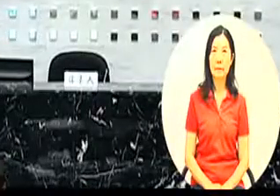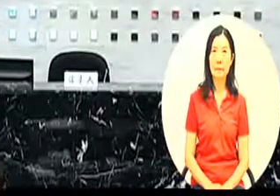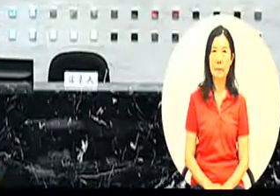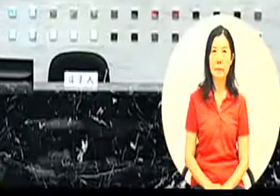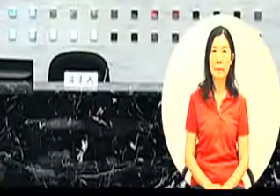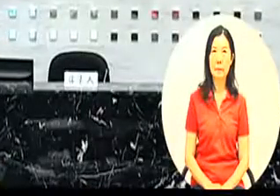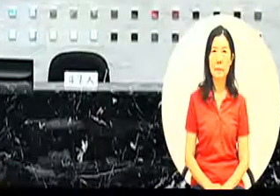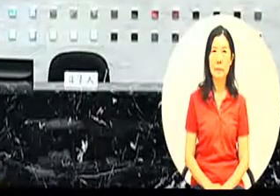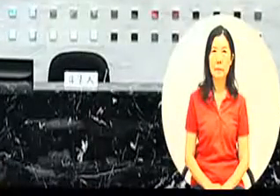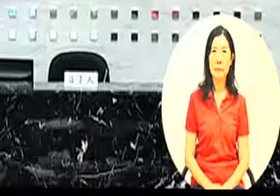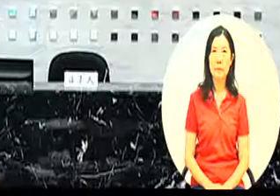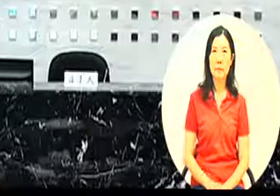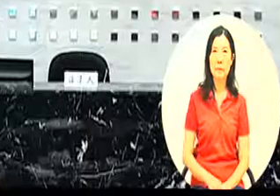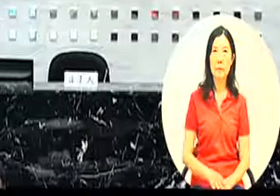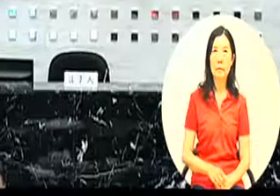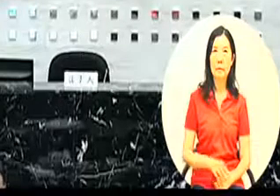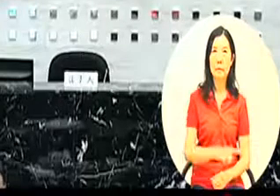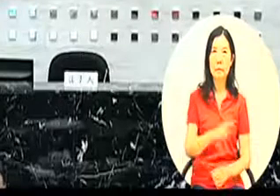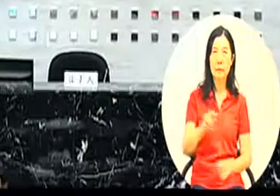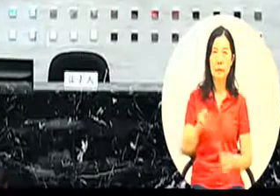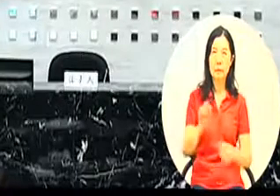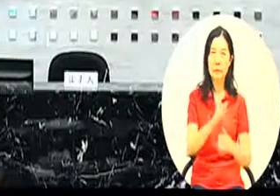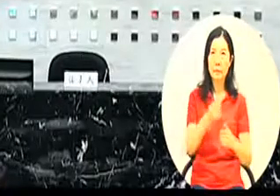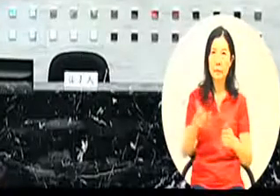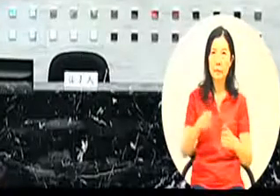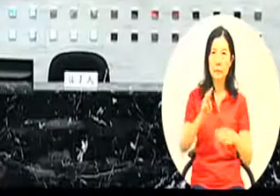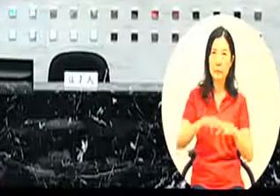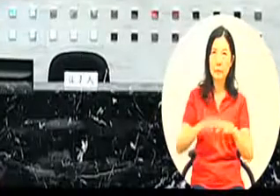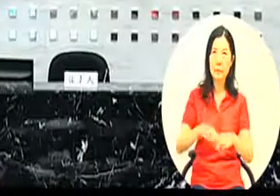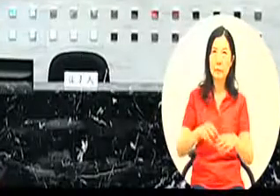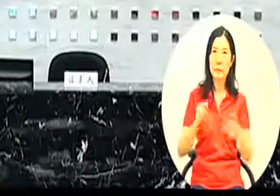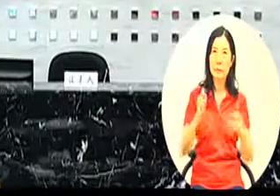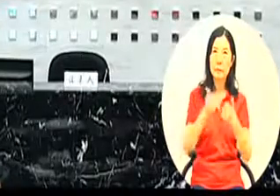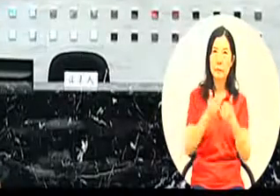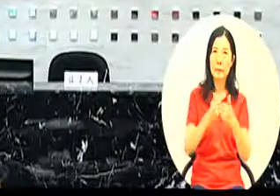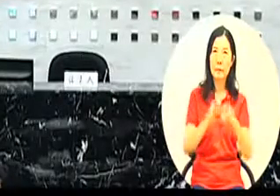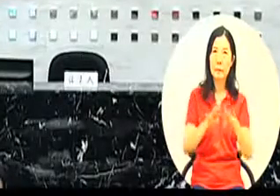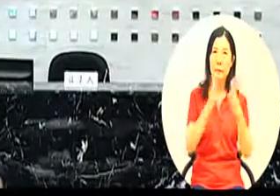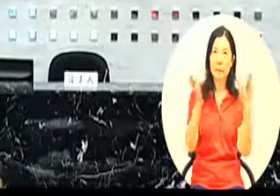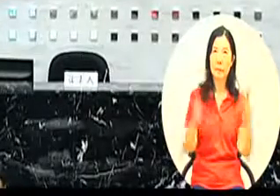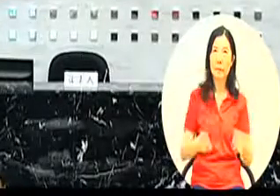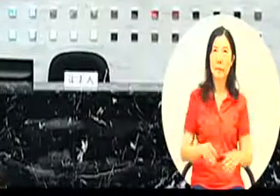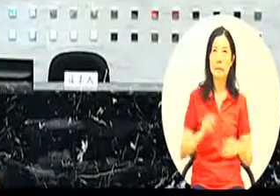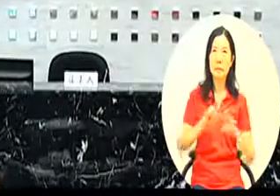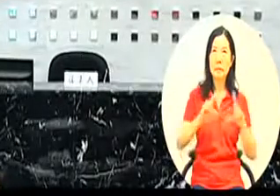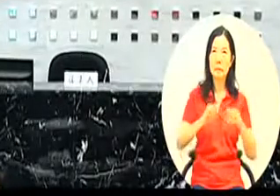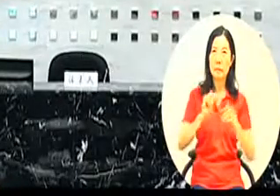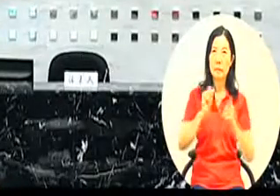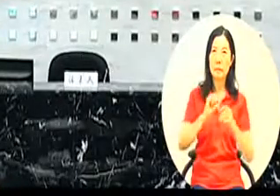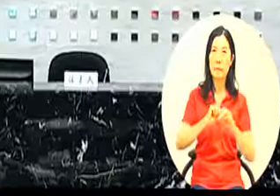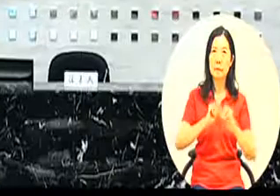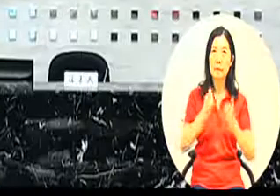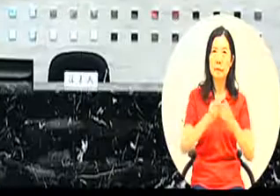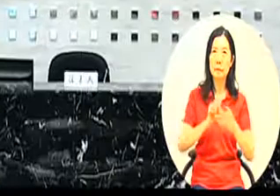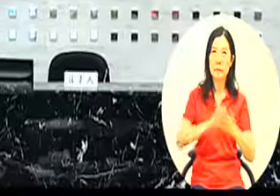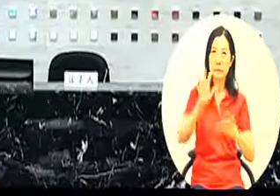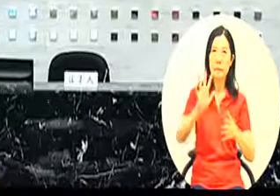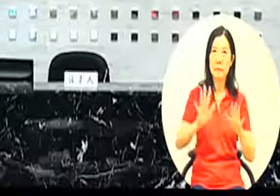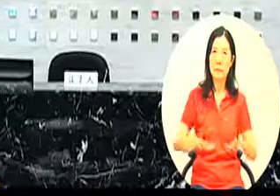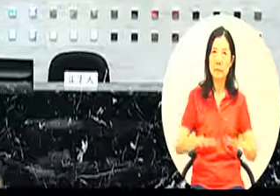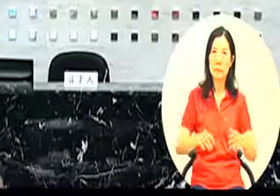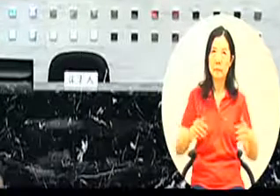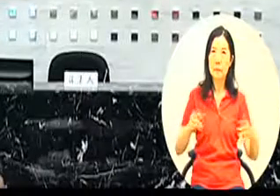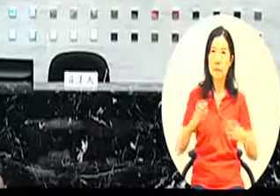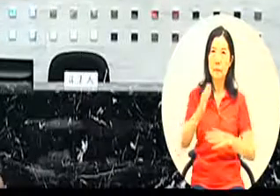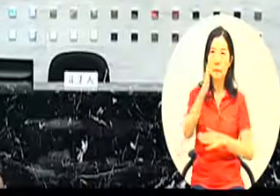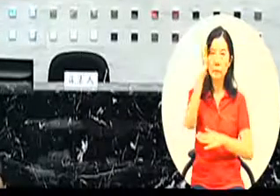各位同仁请就坐，开会。向大会报告，今天继续市政总质